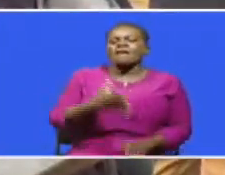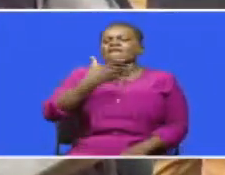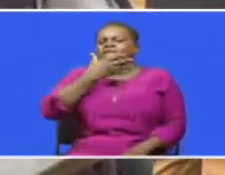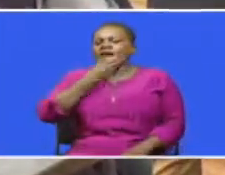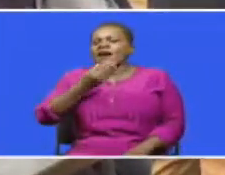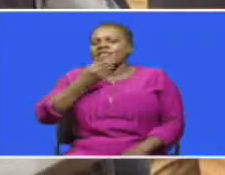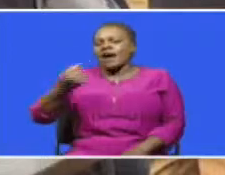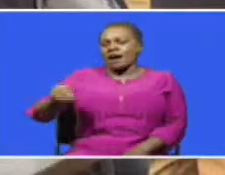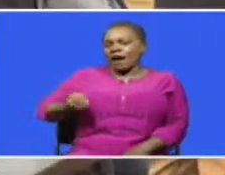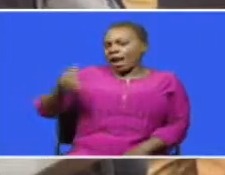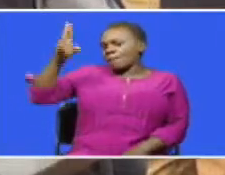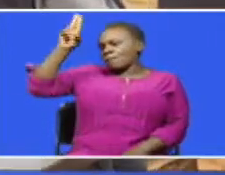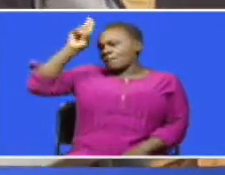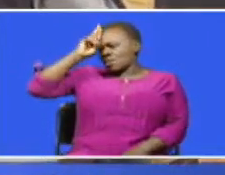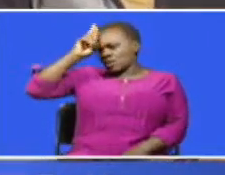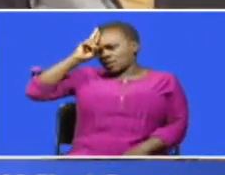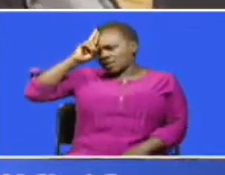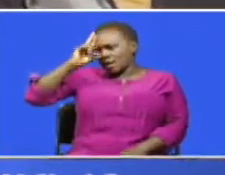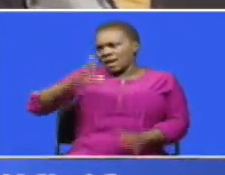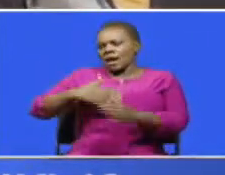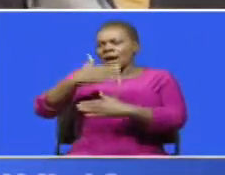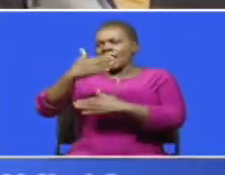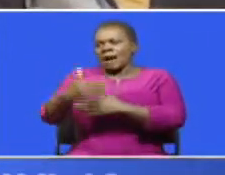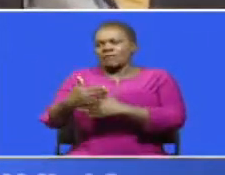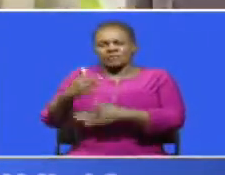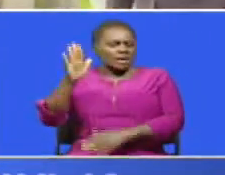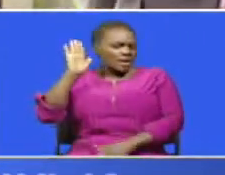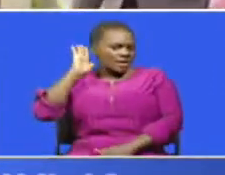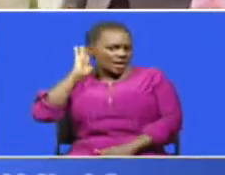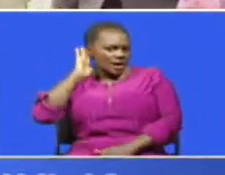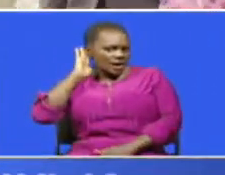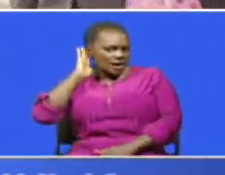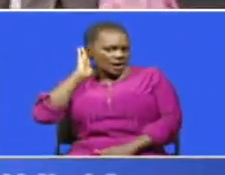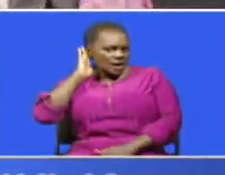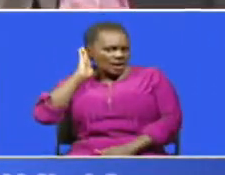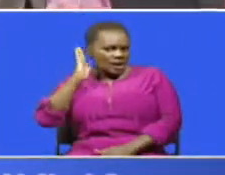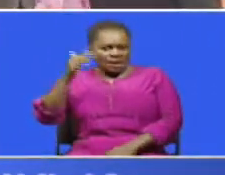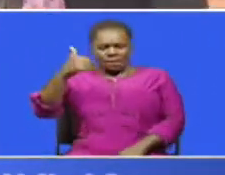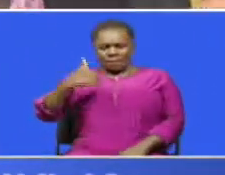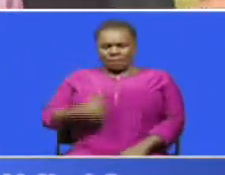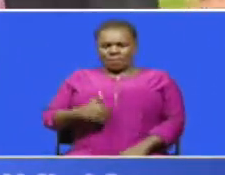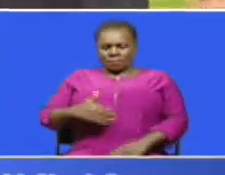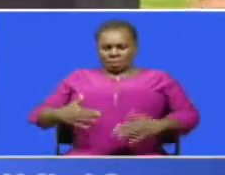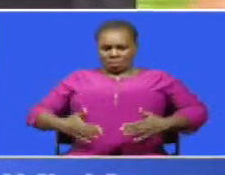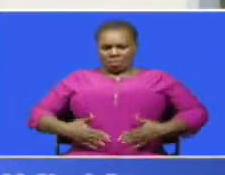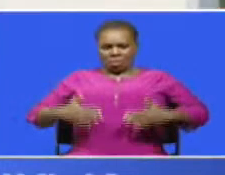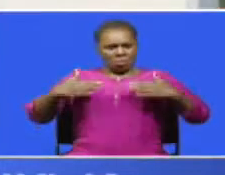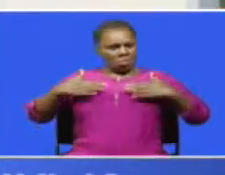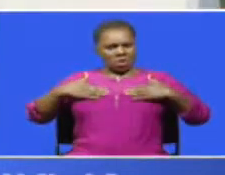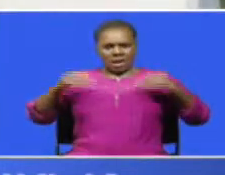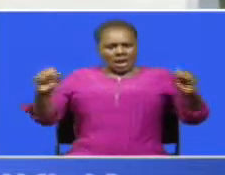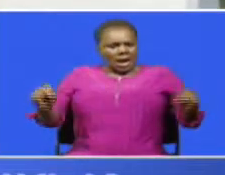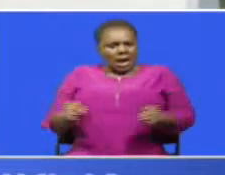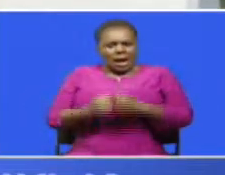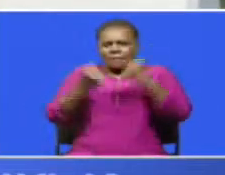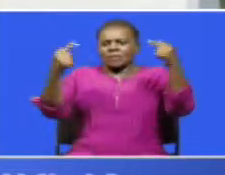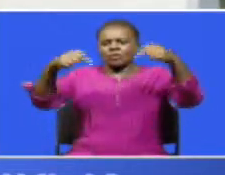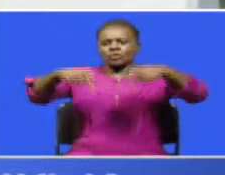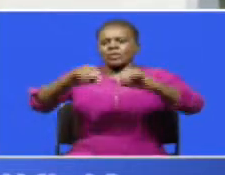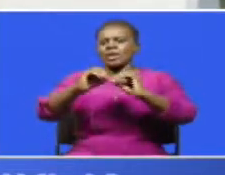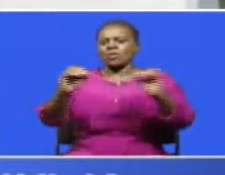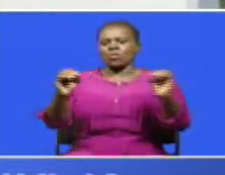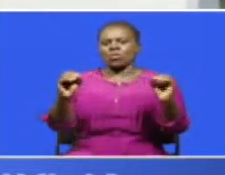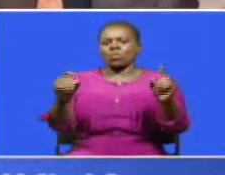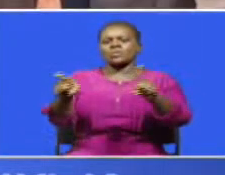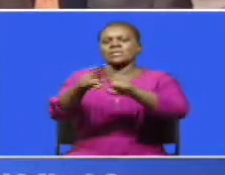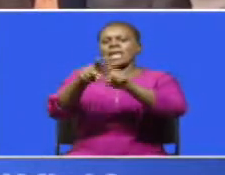babake Caroline Jemutai Kangogo baada ya kupata habari kwamba upasuaji wa mwili wa binti yake ungefanyika tena